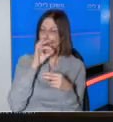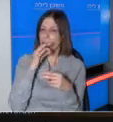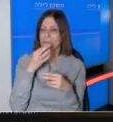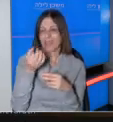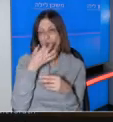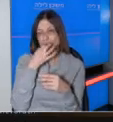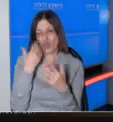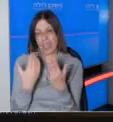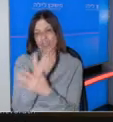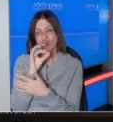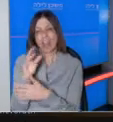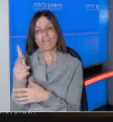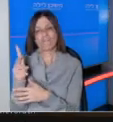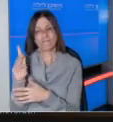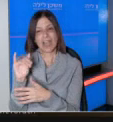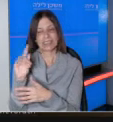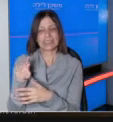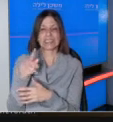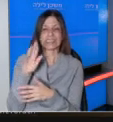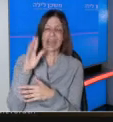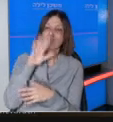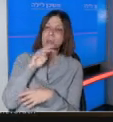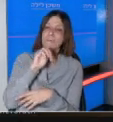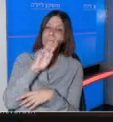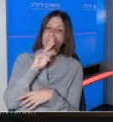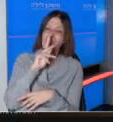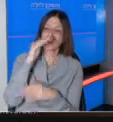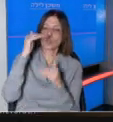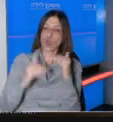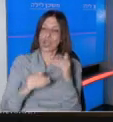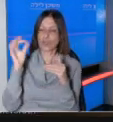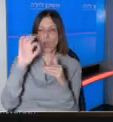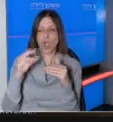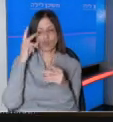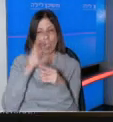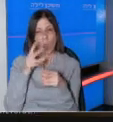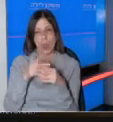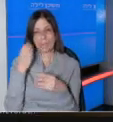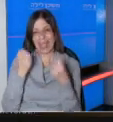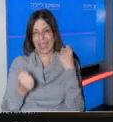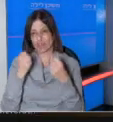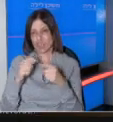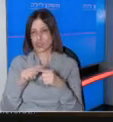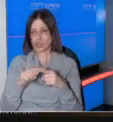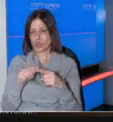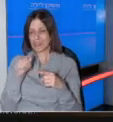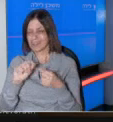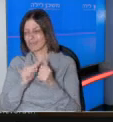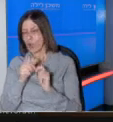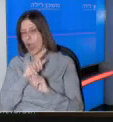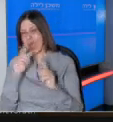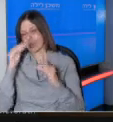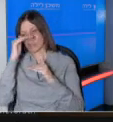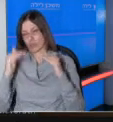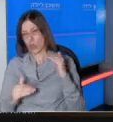התרופות החדשות של פייזר ומרק יורידו את אחוז החולים הקשים, וריאנט כזה או אחר